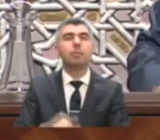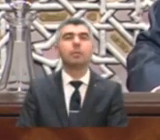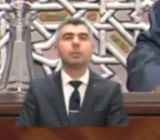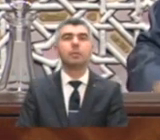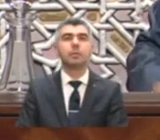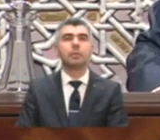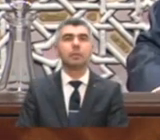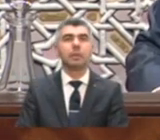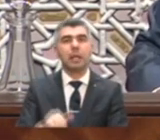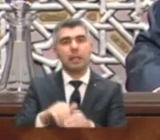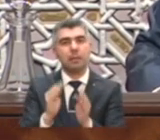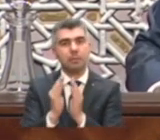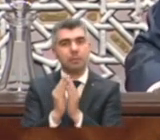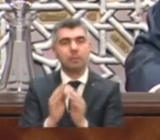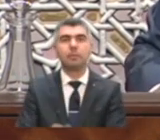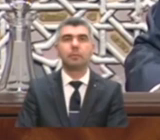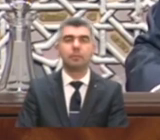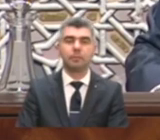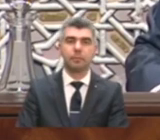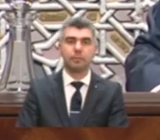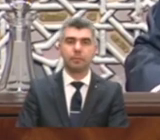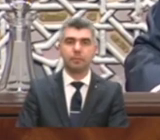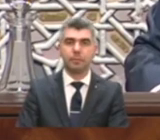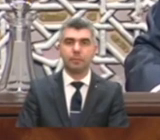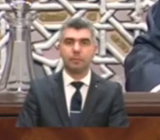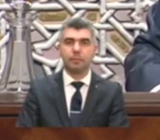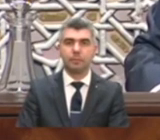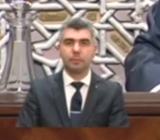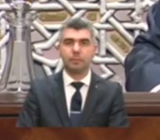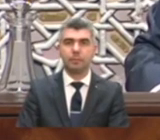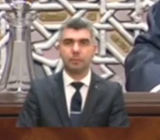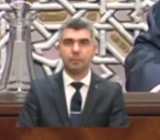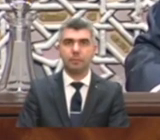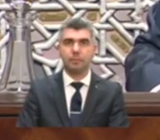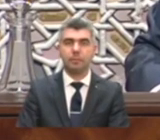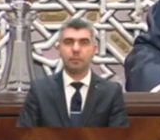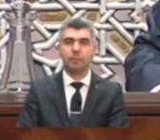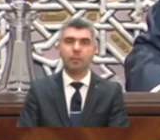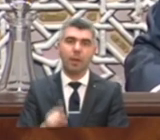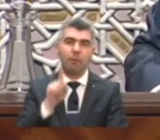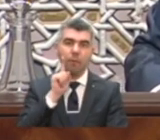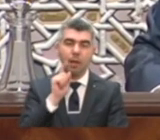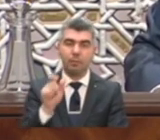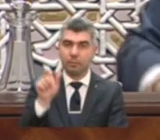المجموعة النيابية للعدالة والتنمية. تفضلوا السيد النائب المحترم. السيدة النائبة